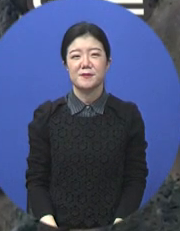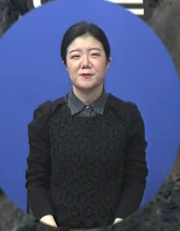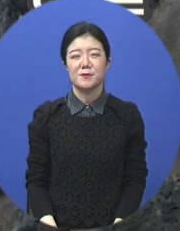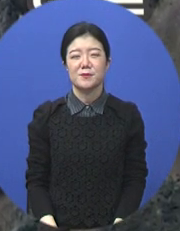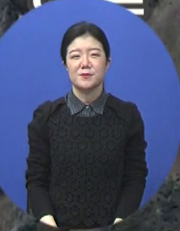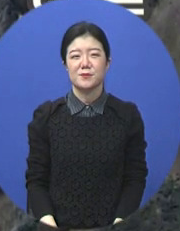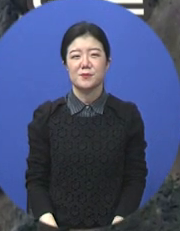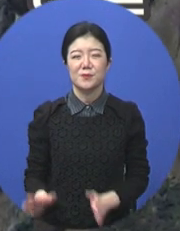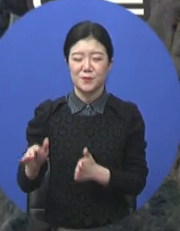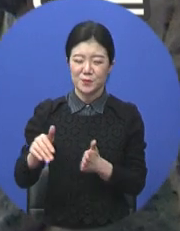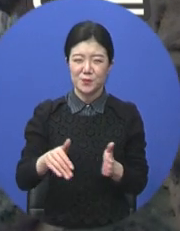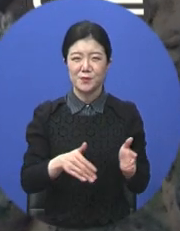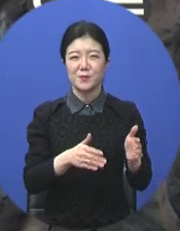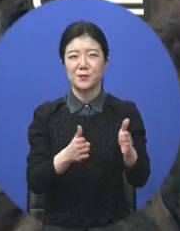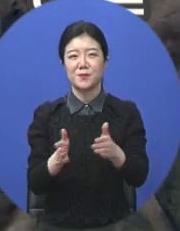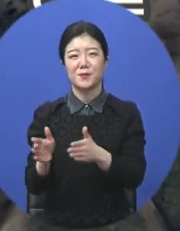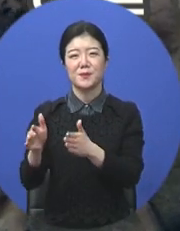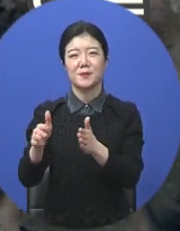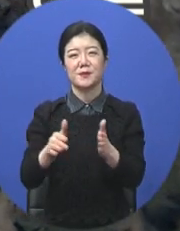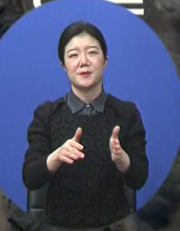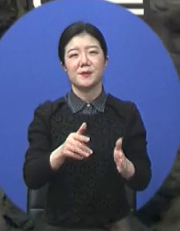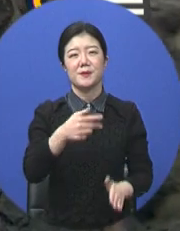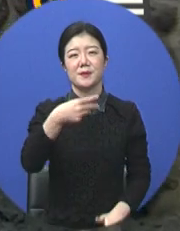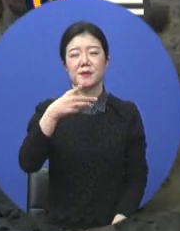오 오 오